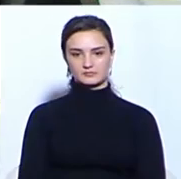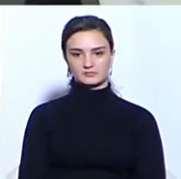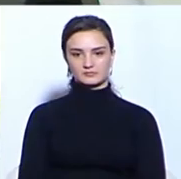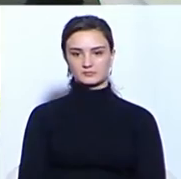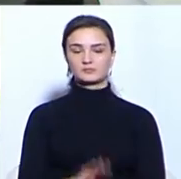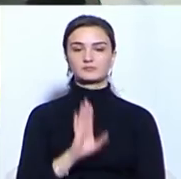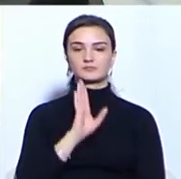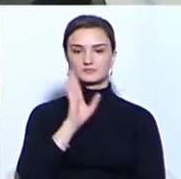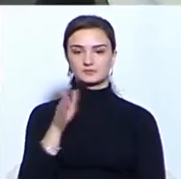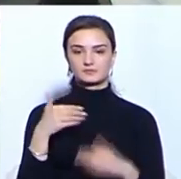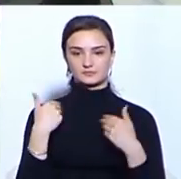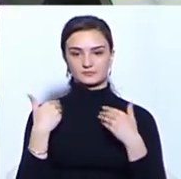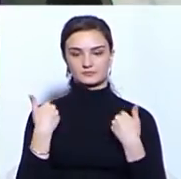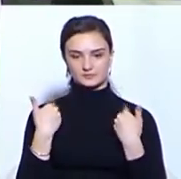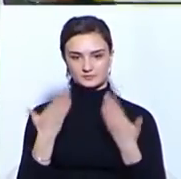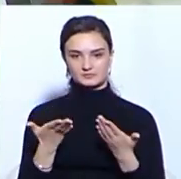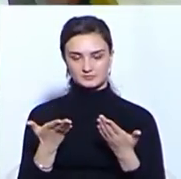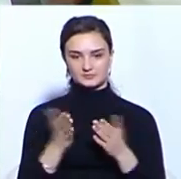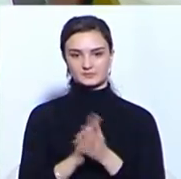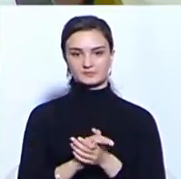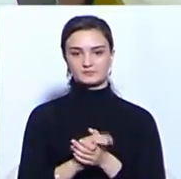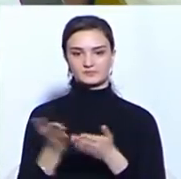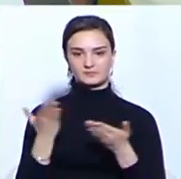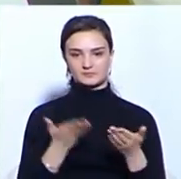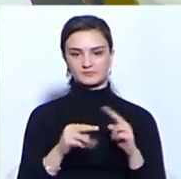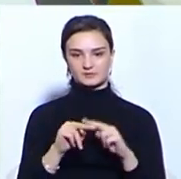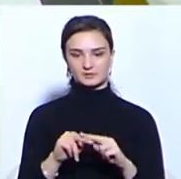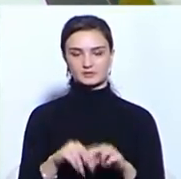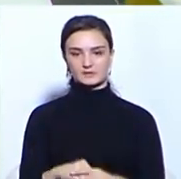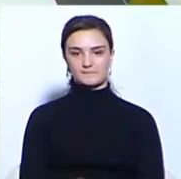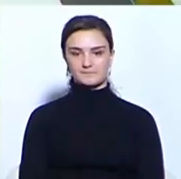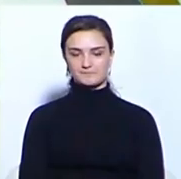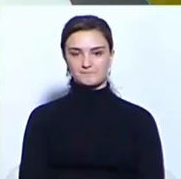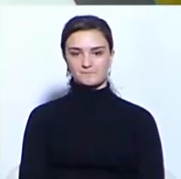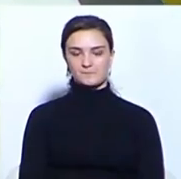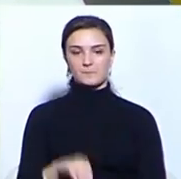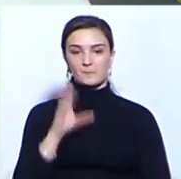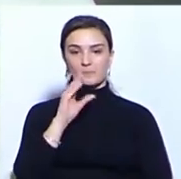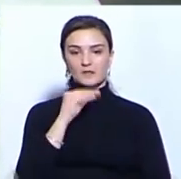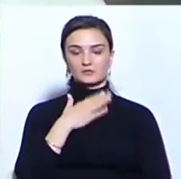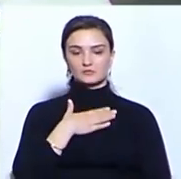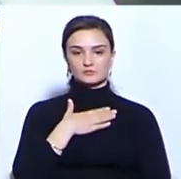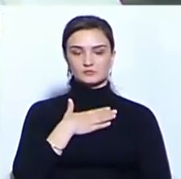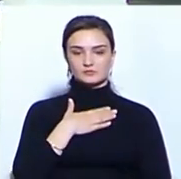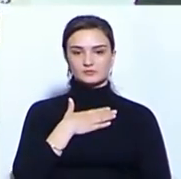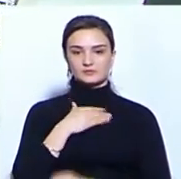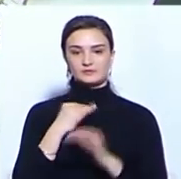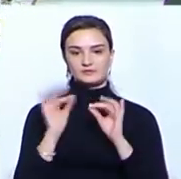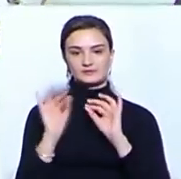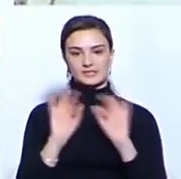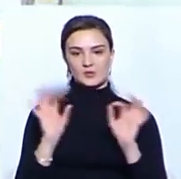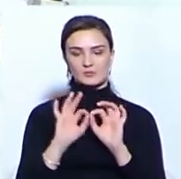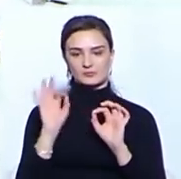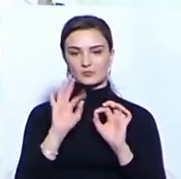დილამშვიდობისა. დილამშვიდობისა. დაბრძანდით. აღლავთ. როდესაც ჩვენ მზრუნველობით საუბრობთ